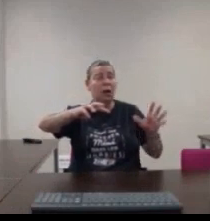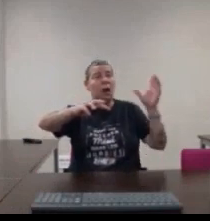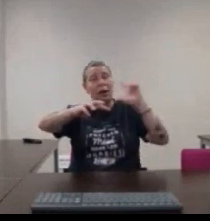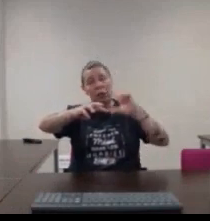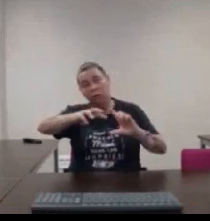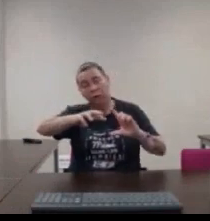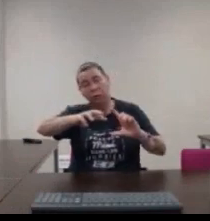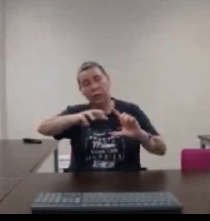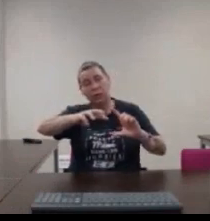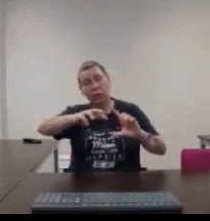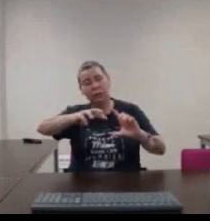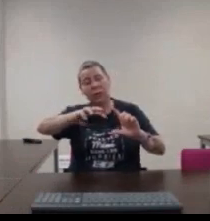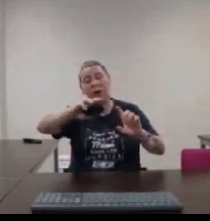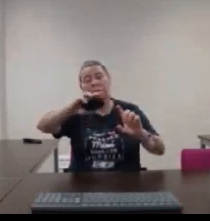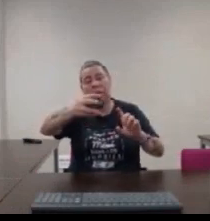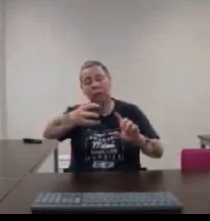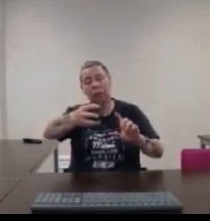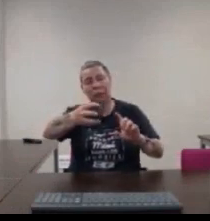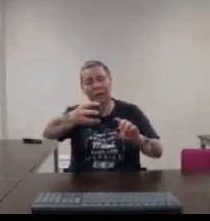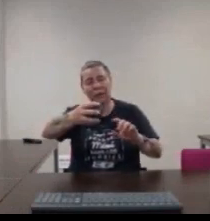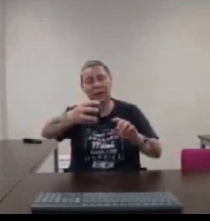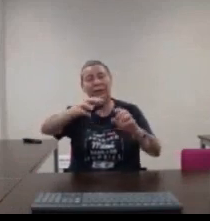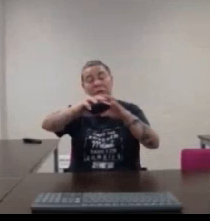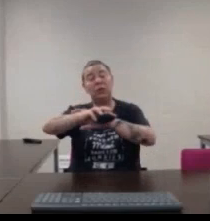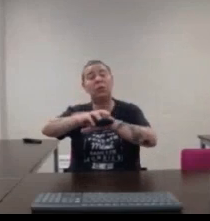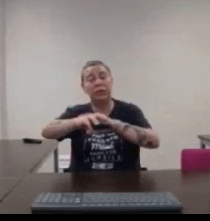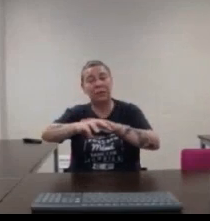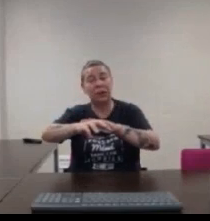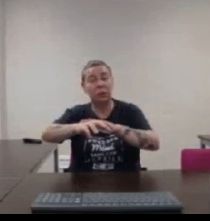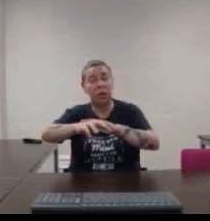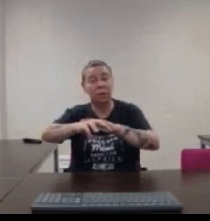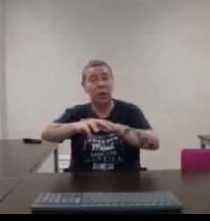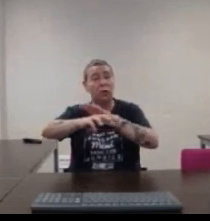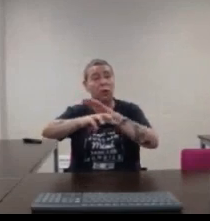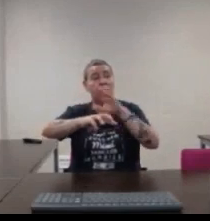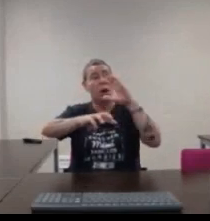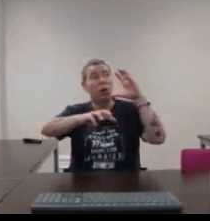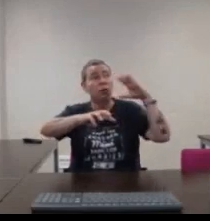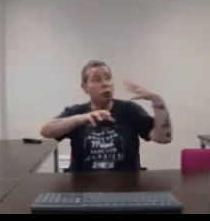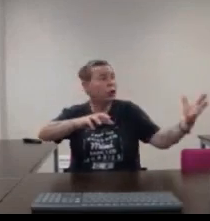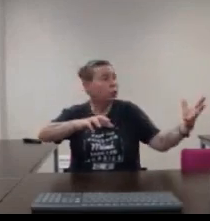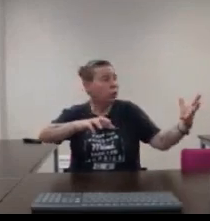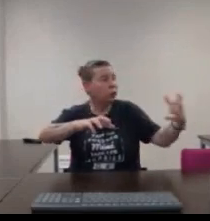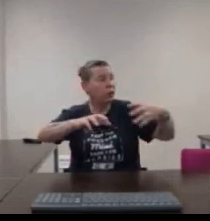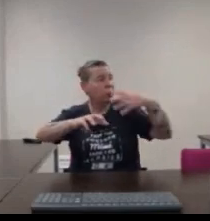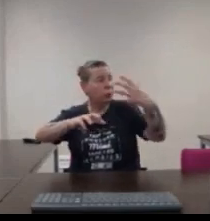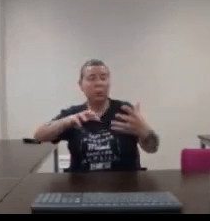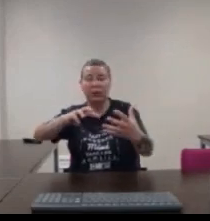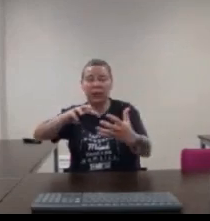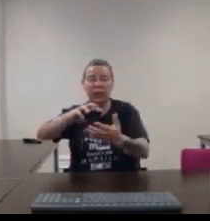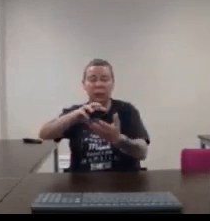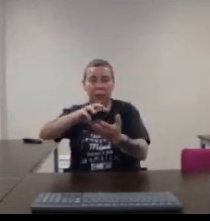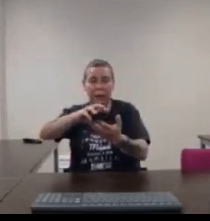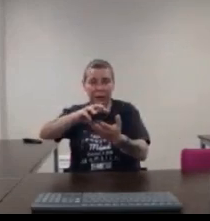classique. Là où on voit souvent des gens qui vont avoir besoin d'une souris verticale, c'est quand ils commencent à avoir des douleurs. Donc, nous, de notre point de vue, on va